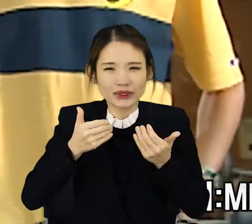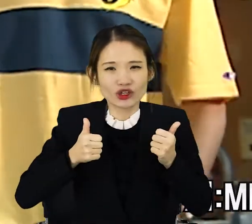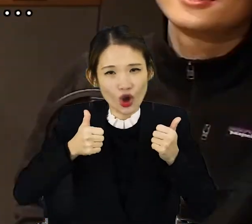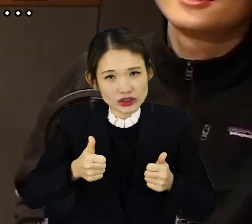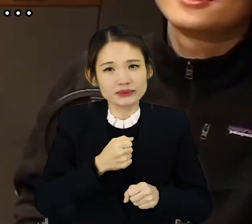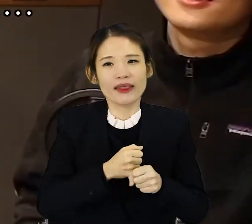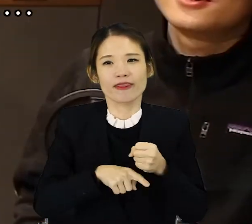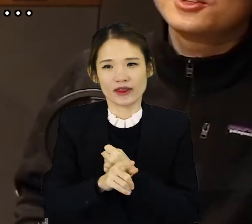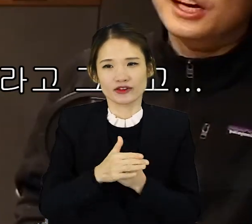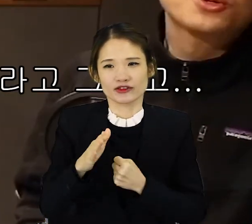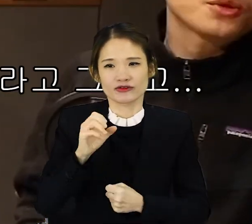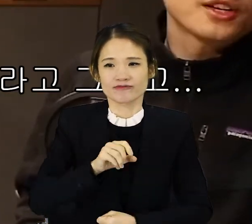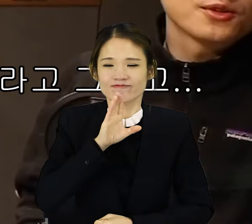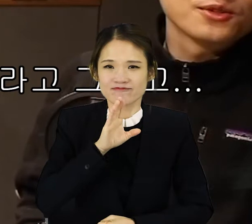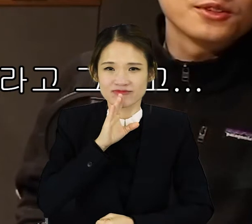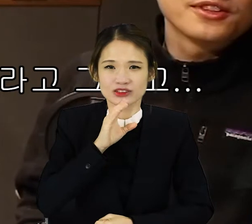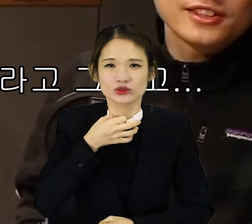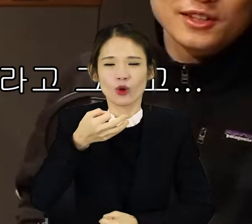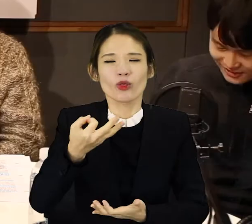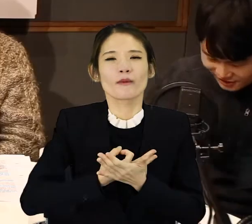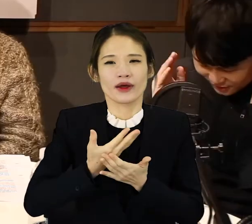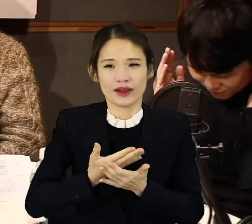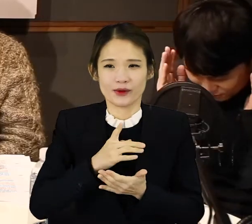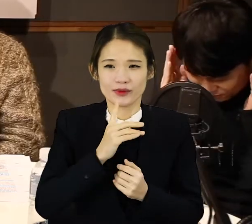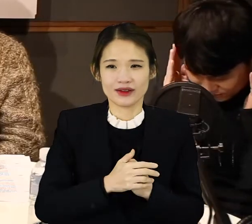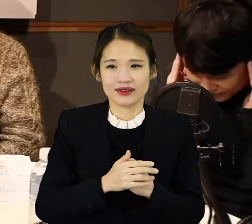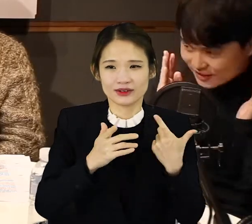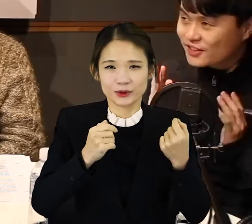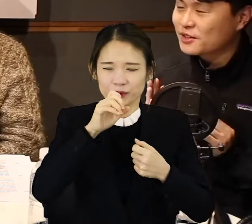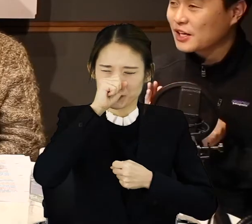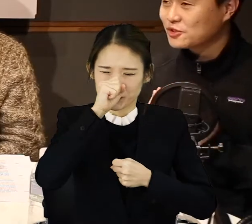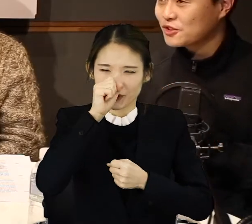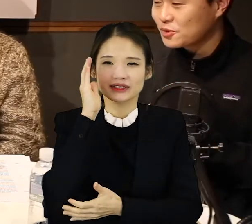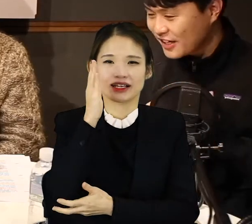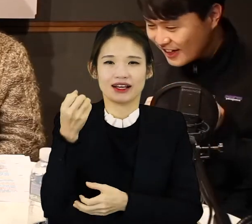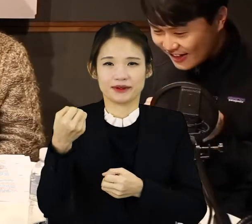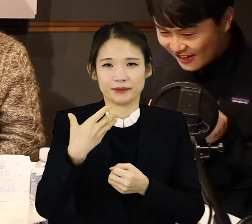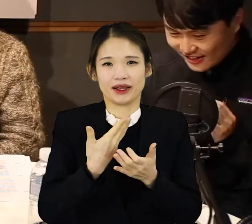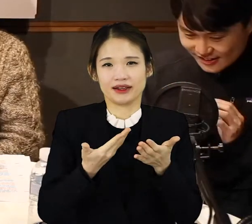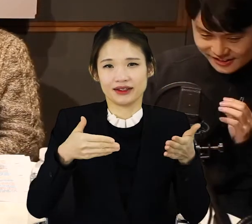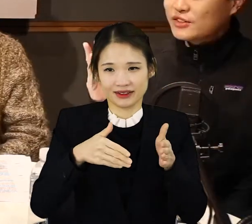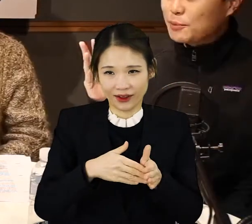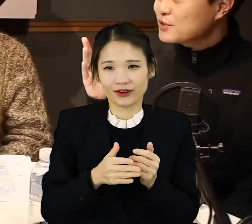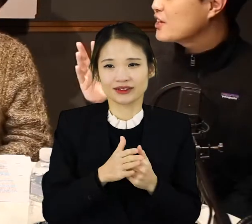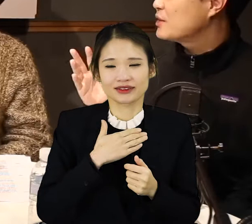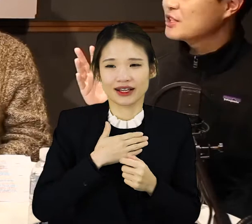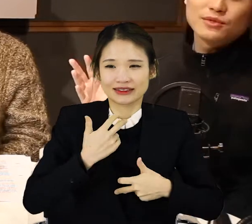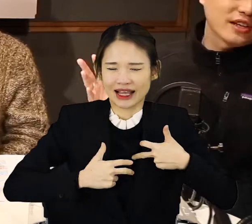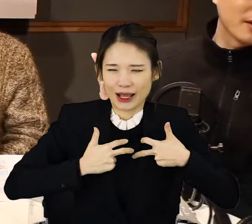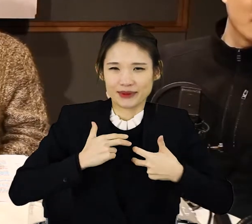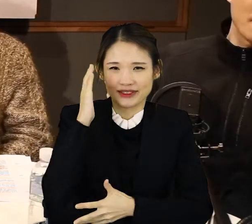하셨구나. 예. 빠지질 않았네요. 그렇게 한턱 쏘라 그러고. 늘 그렇게. 예. 근데 이렇게 또 좋은 얘기들 이렇게 해주셨는데 또 제가 네. 에피소드